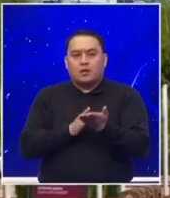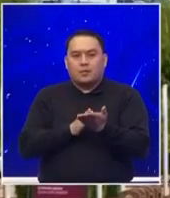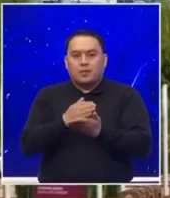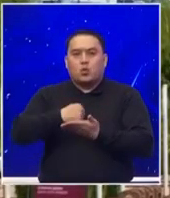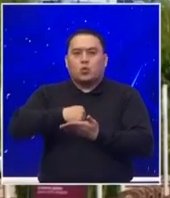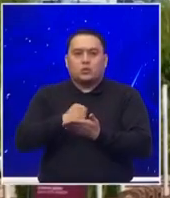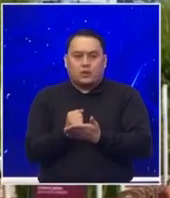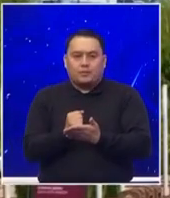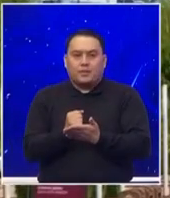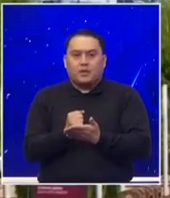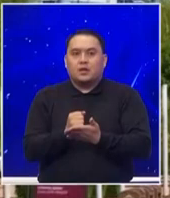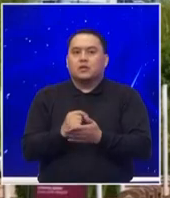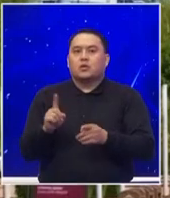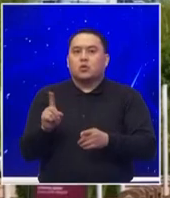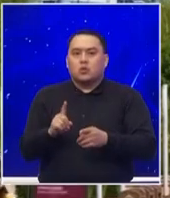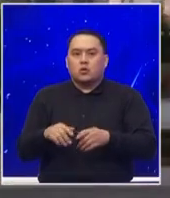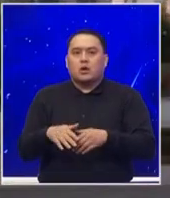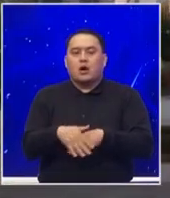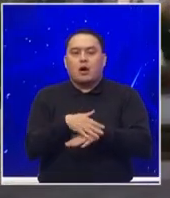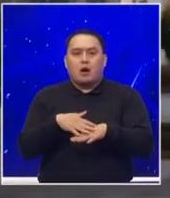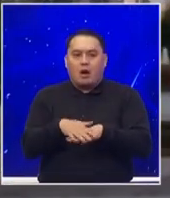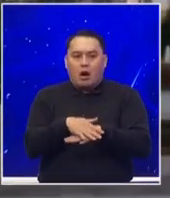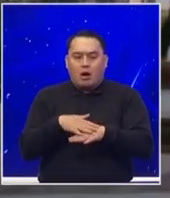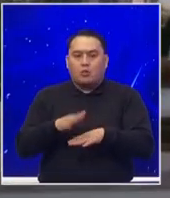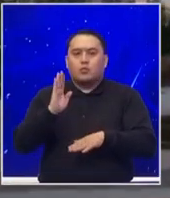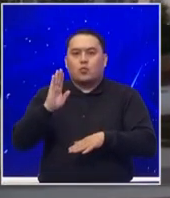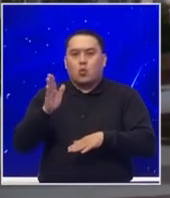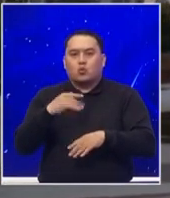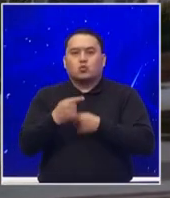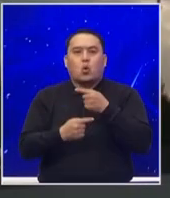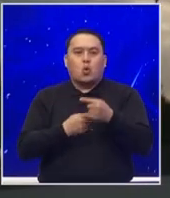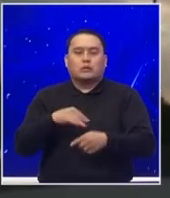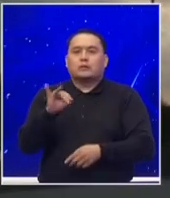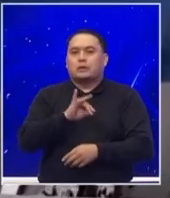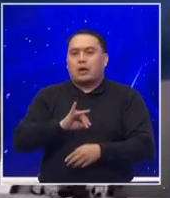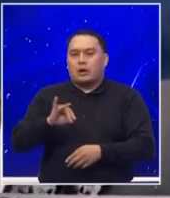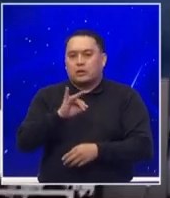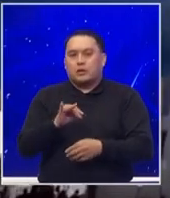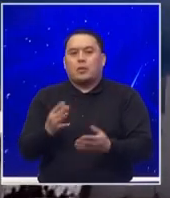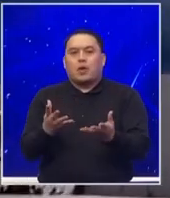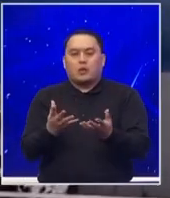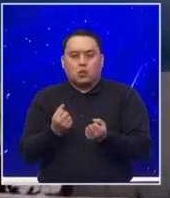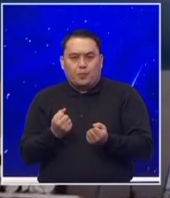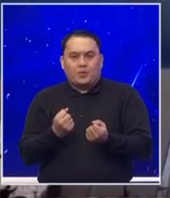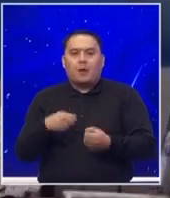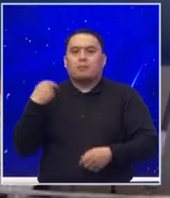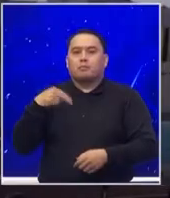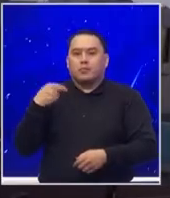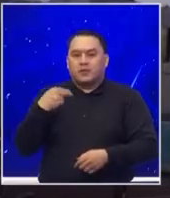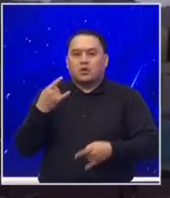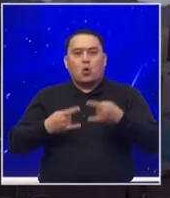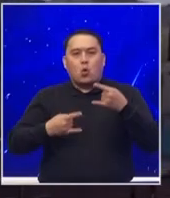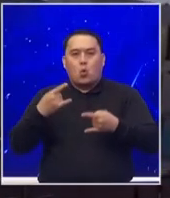белгілеген. Мақсат – қуатты ел, кемел, халық болу, ол үшін ұрпақ тарихтан тағылым алуы тиіс. Президент отандық